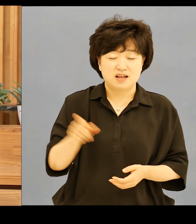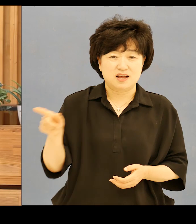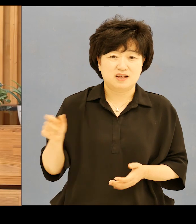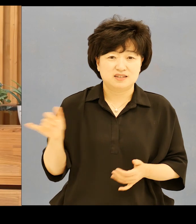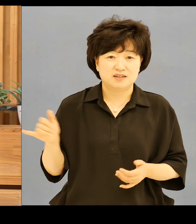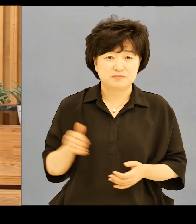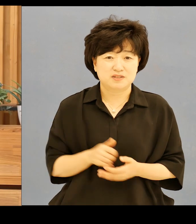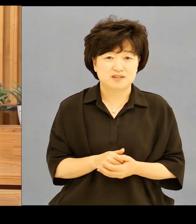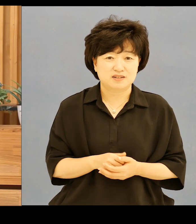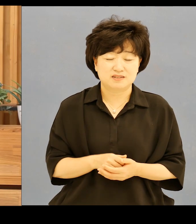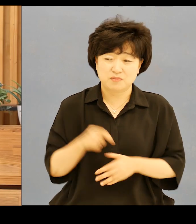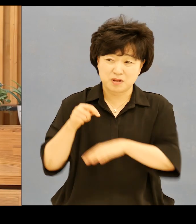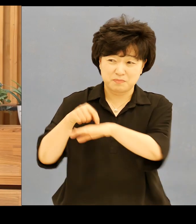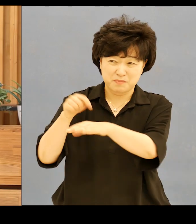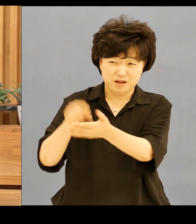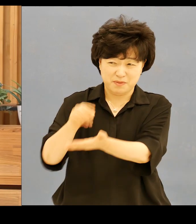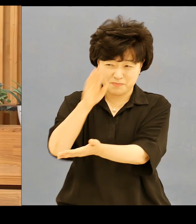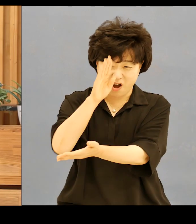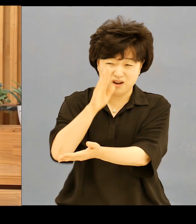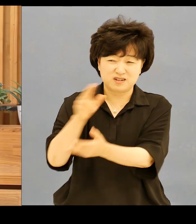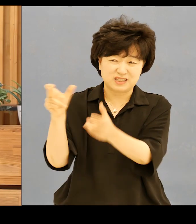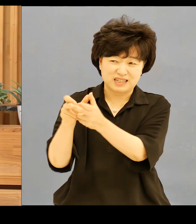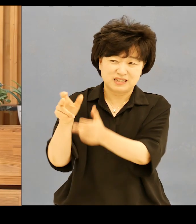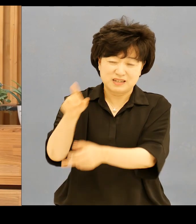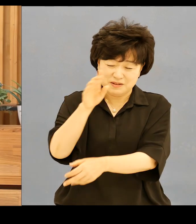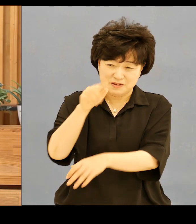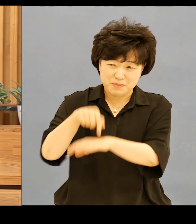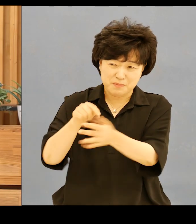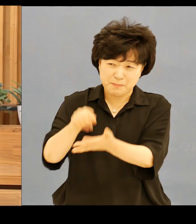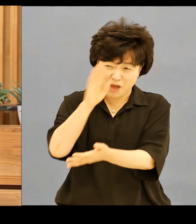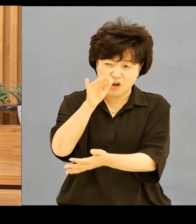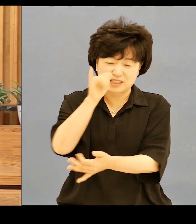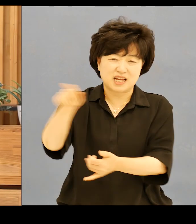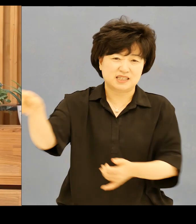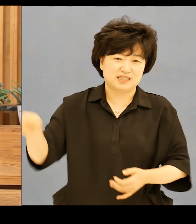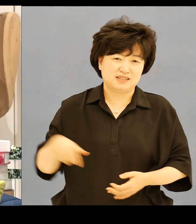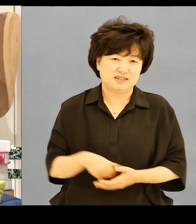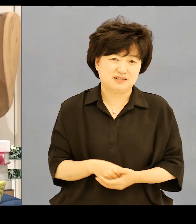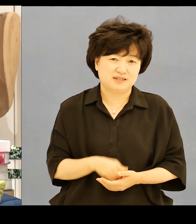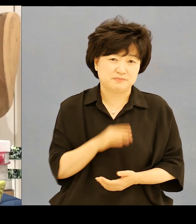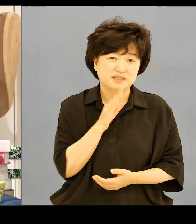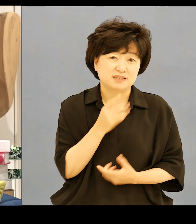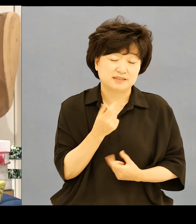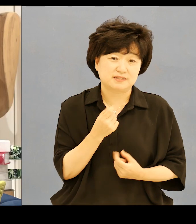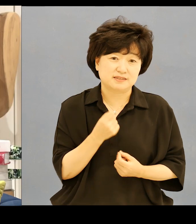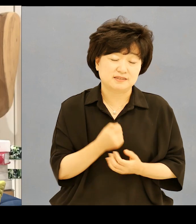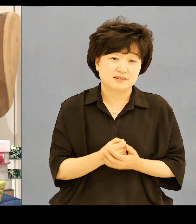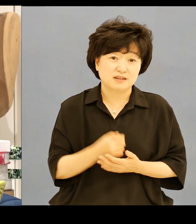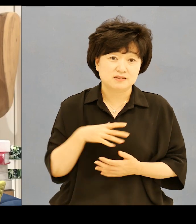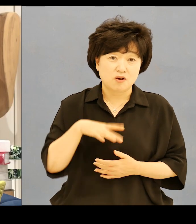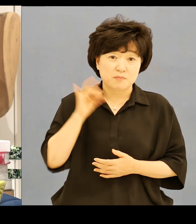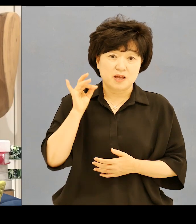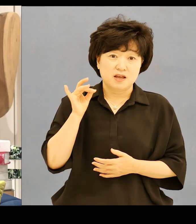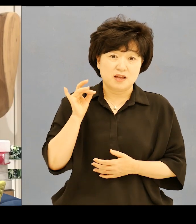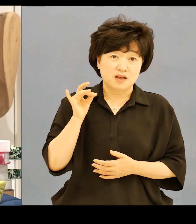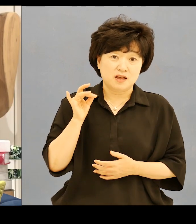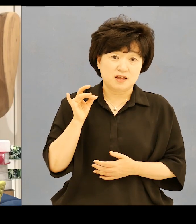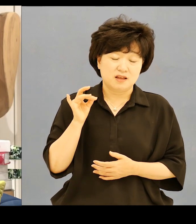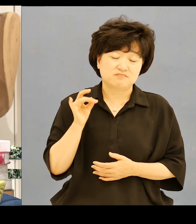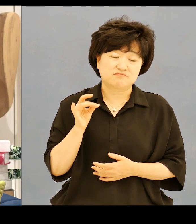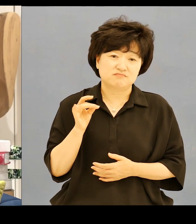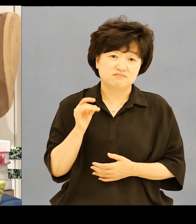그분들은 마음의 병을 가진 분들이니까. 네, 저도 네. 맨 처음에는